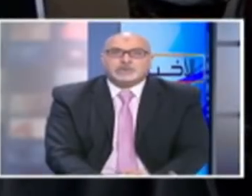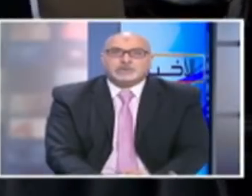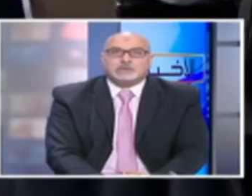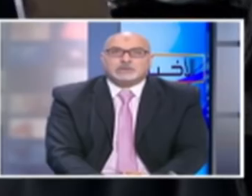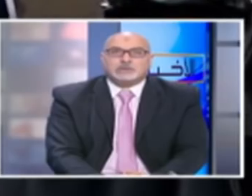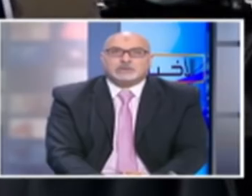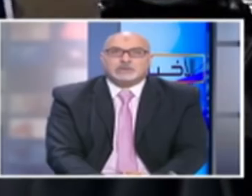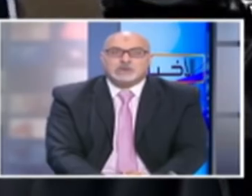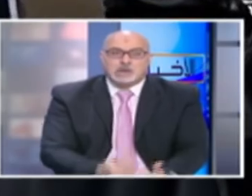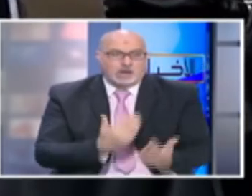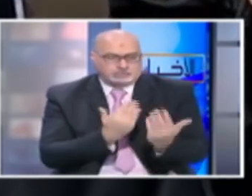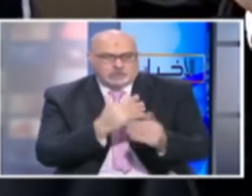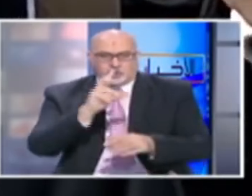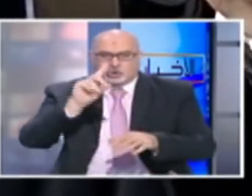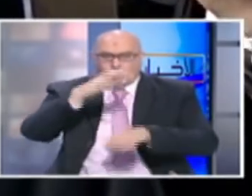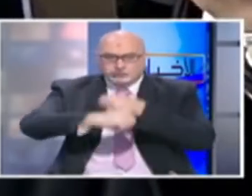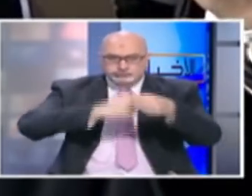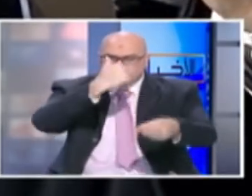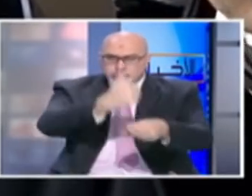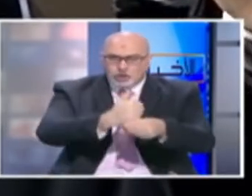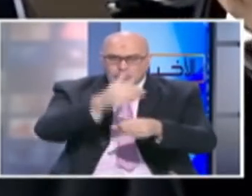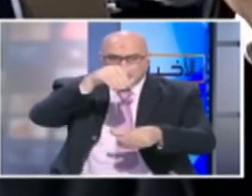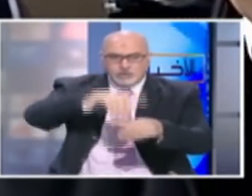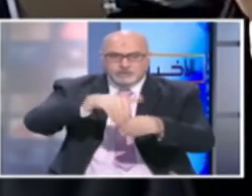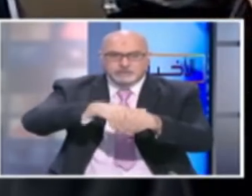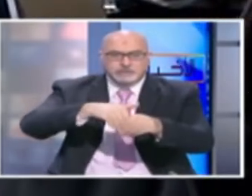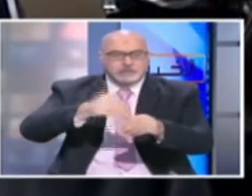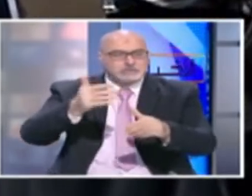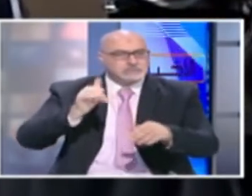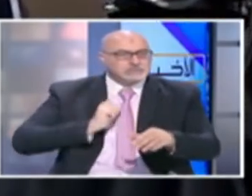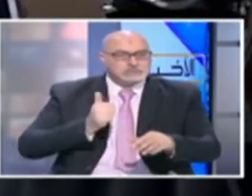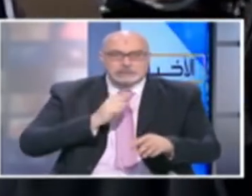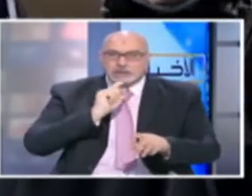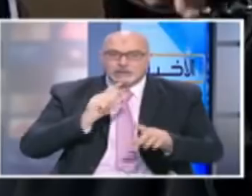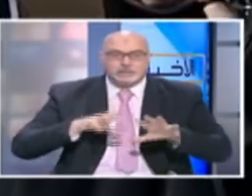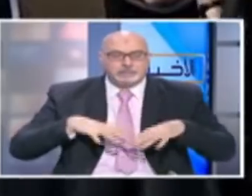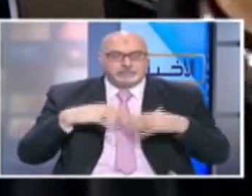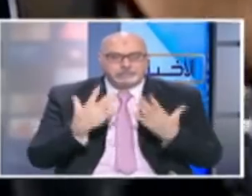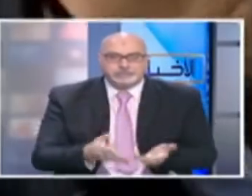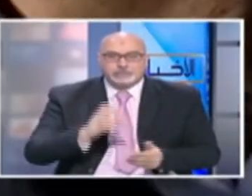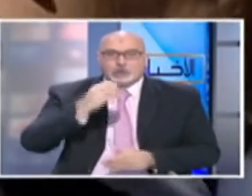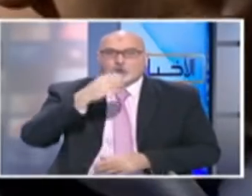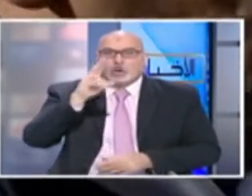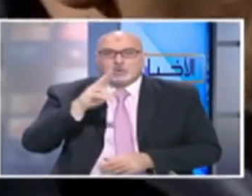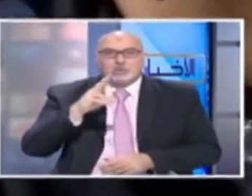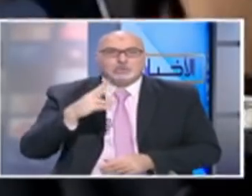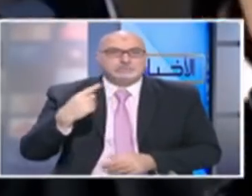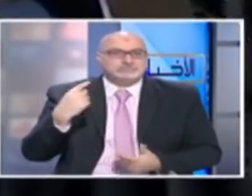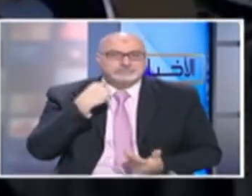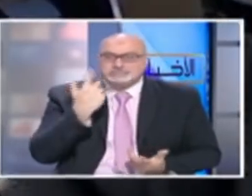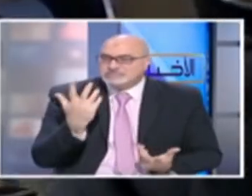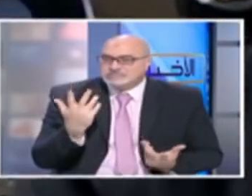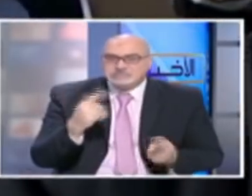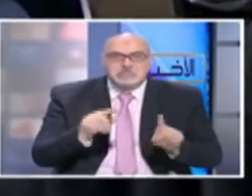انتظرنا 30 سنة من أجل إجراء استفتاء تقرير المصير، لكن خيبتنا الأمم المتحدة وكذا صمت المجموعة